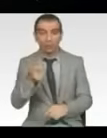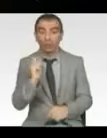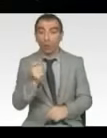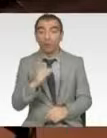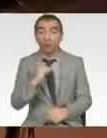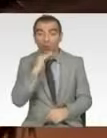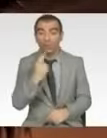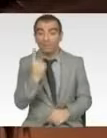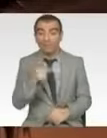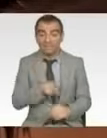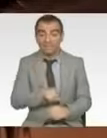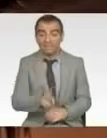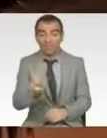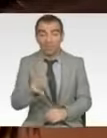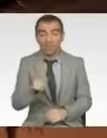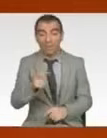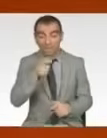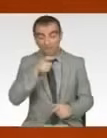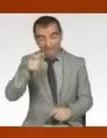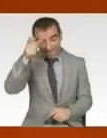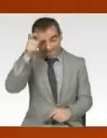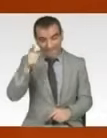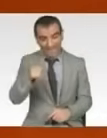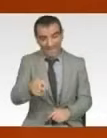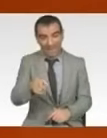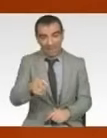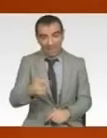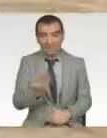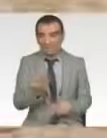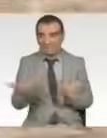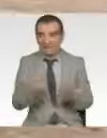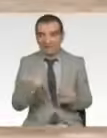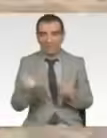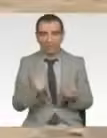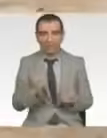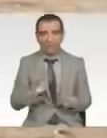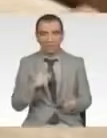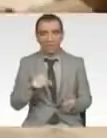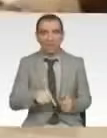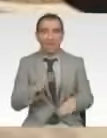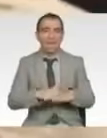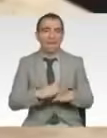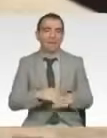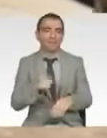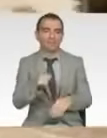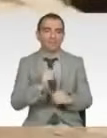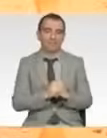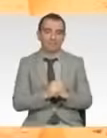Zorluklarla dolu bir yolda. Mekke. Ne işiniz var burada? Artık elimdesin Çay. Rüya!